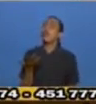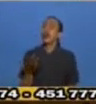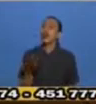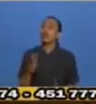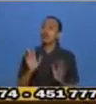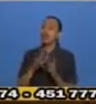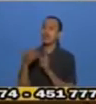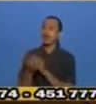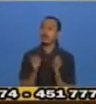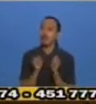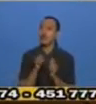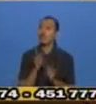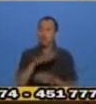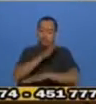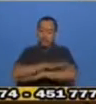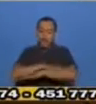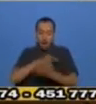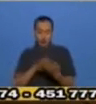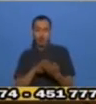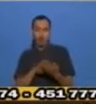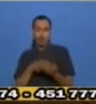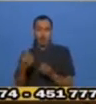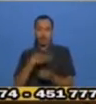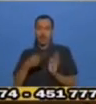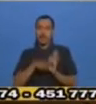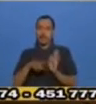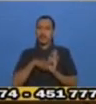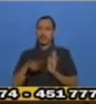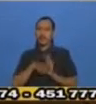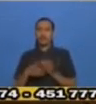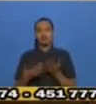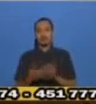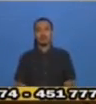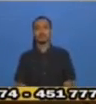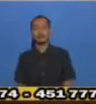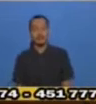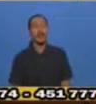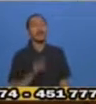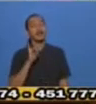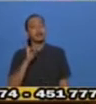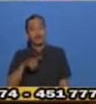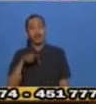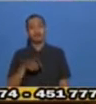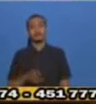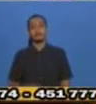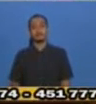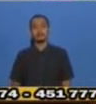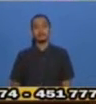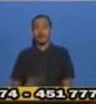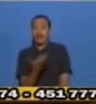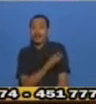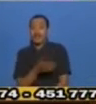Ya, betul sekali. Dalam rangka mempersiapkan diri untuk menerima vaksin, tidak hanya fisik. Tadi Bu Nuning juga